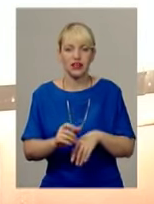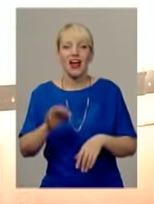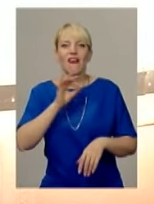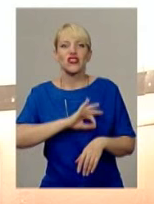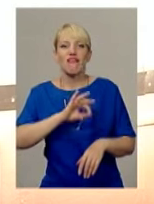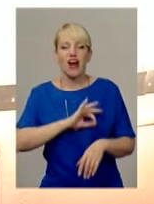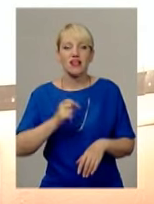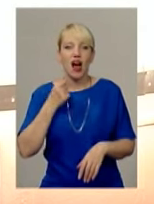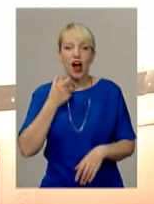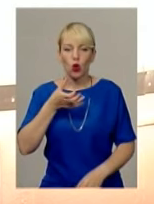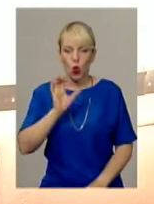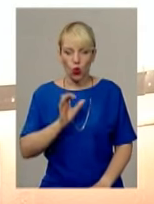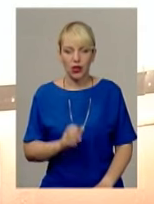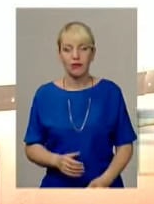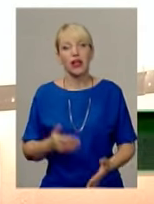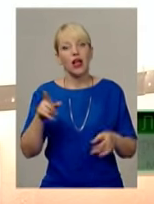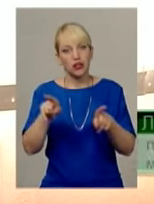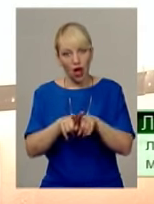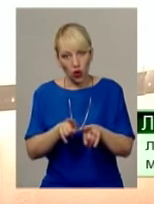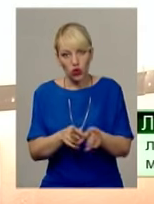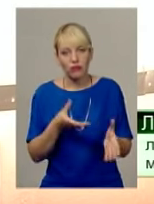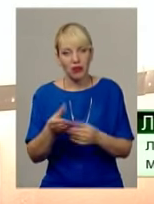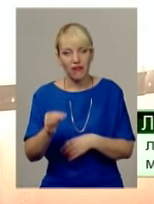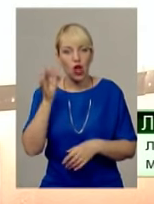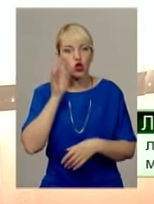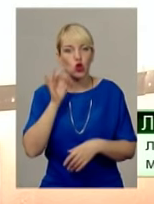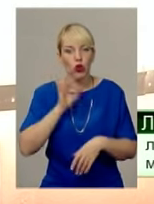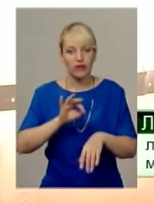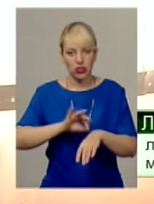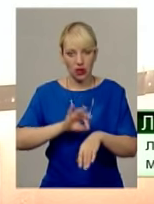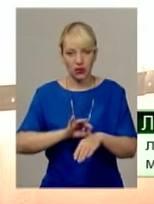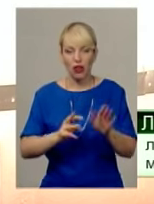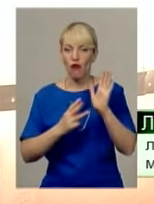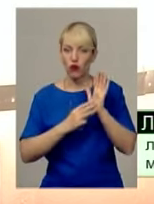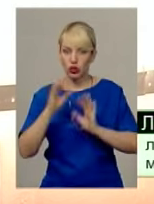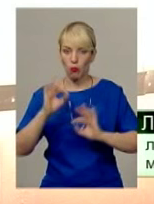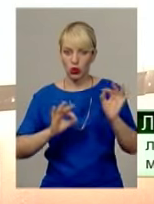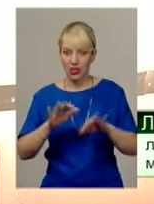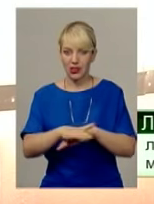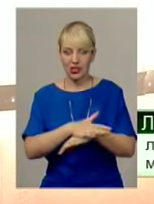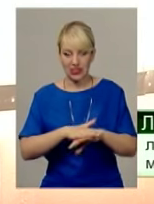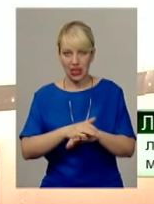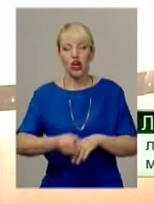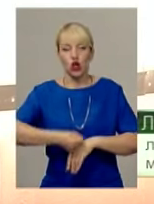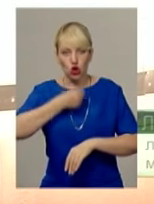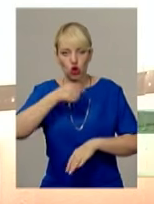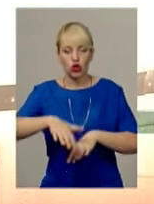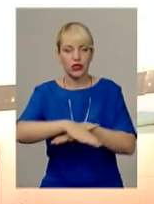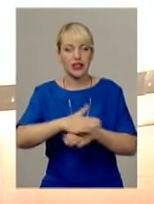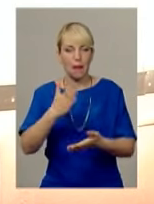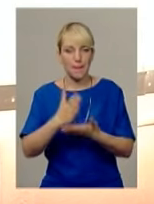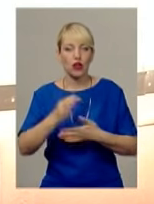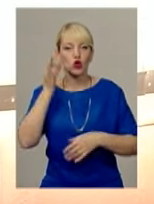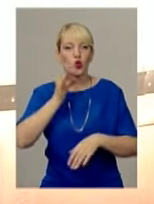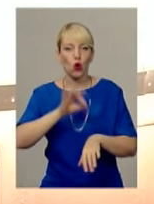Серед інших факторів – цукровий діабет. Близько 8% населення, дорослого населення, має